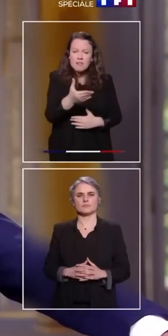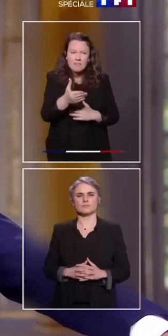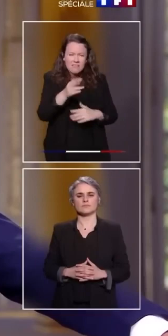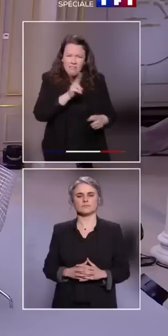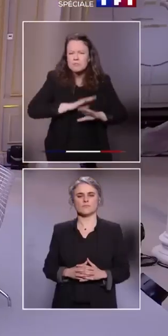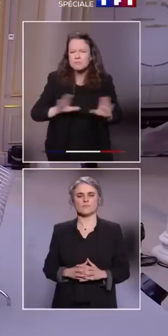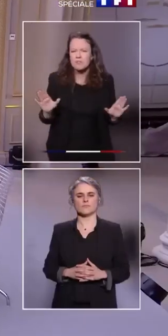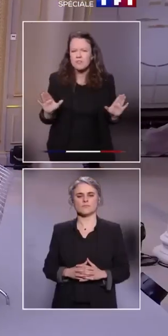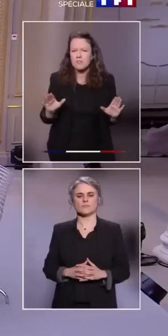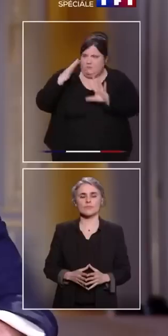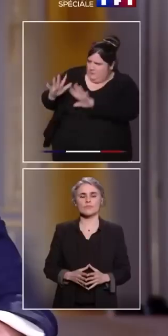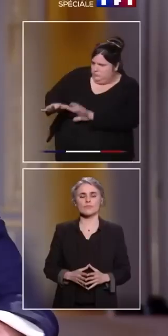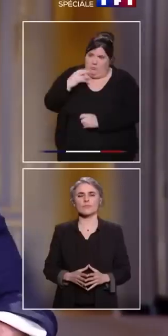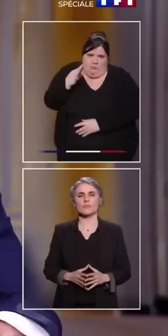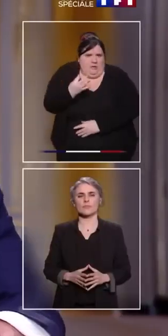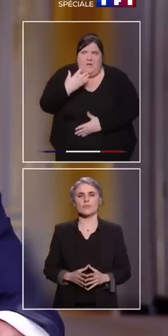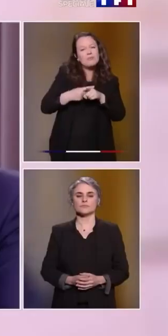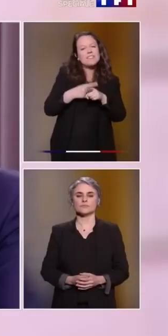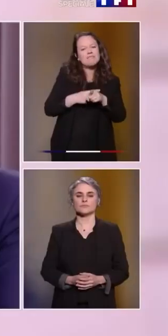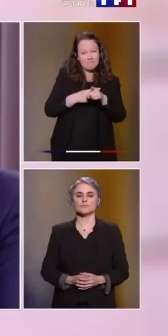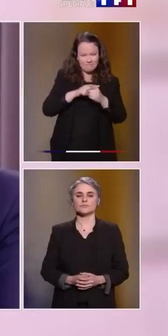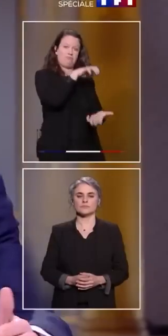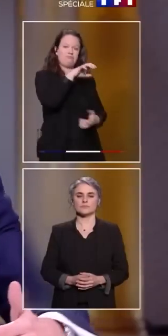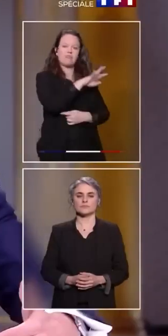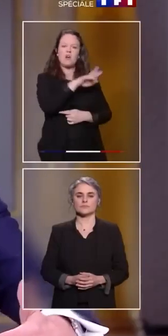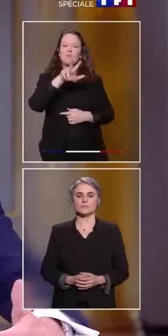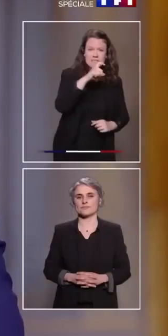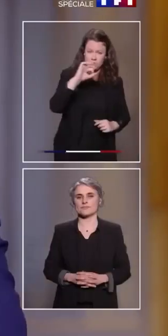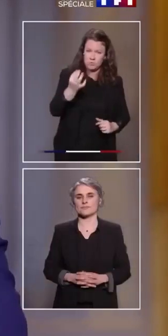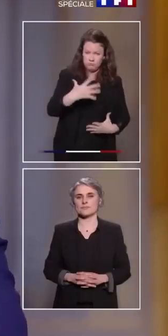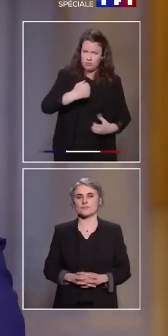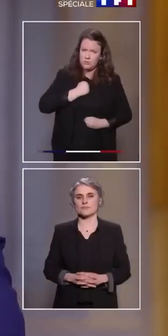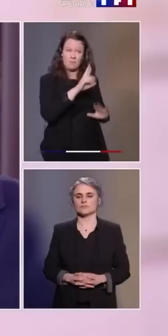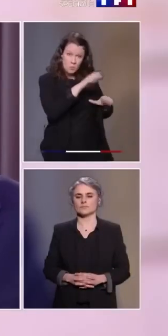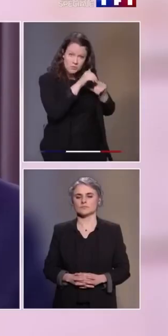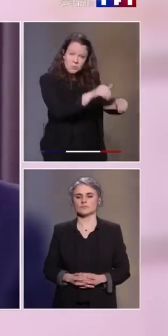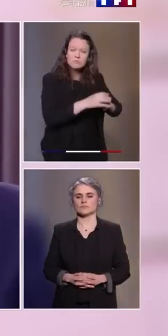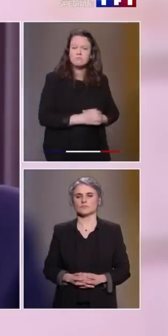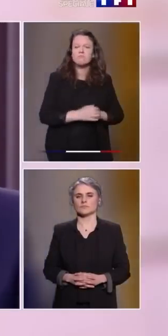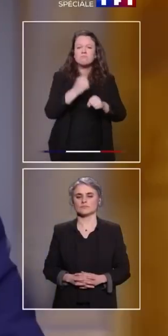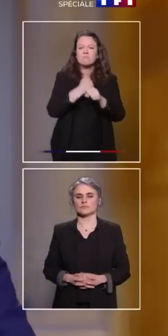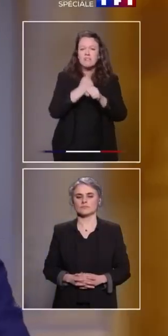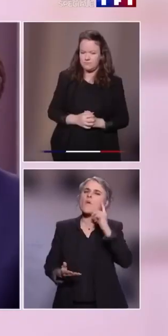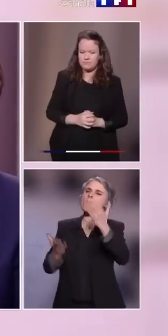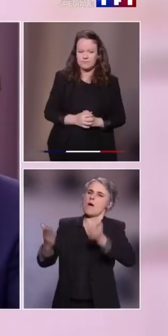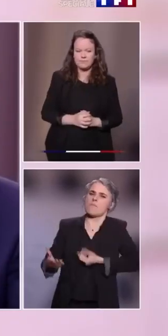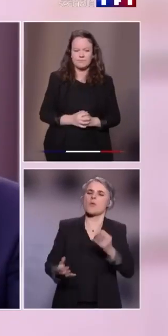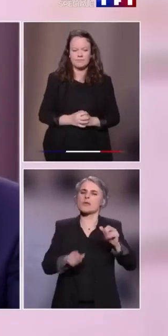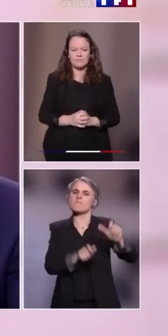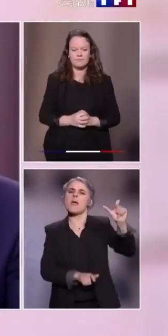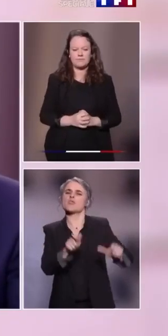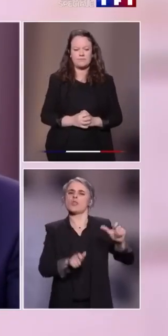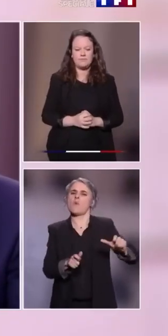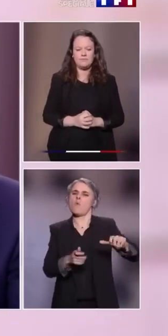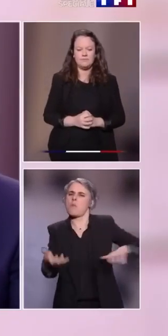la violence sans règles. Moi, je veux très vite qu'on accélère. Eh bien, il faut que ça rentre jusqu'au bout. C'est aussi ça, cette nouvelle méthode. Mais que